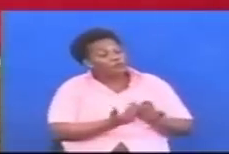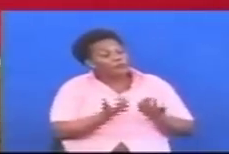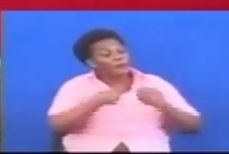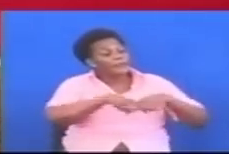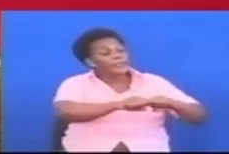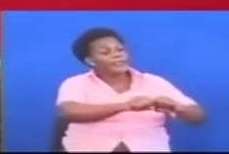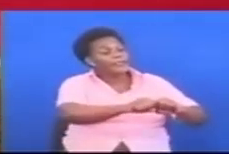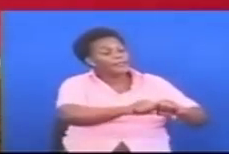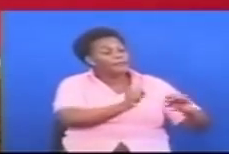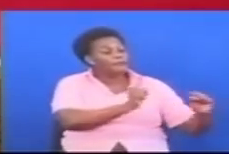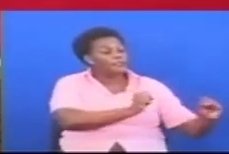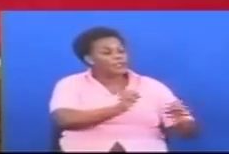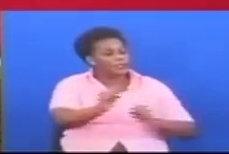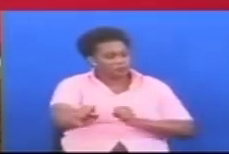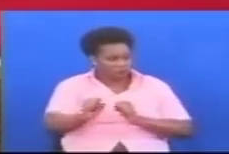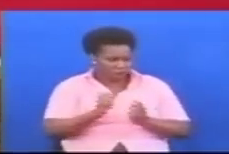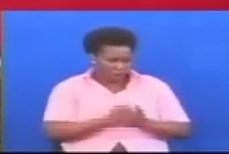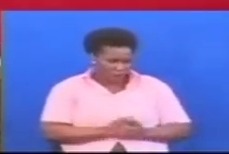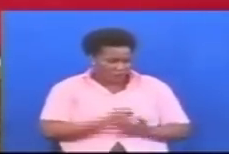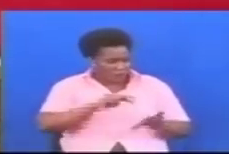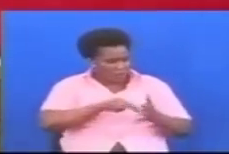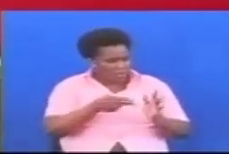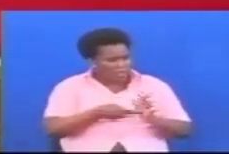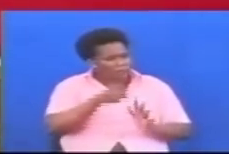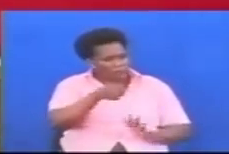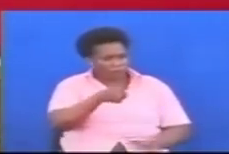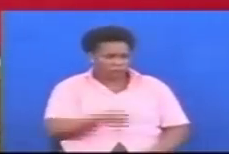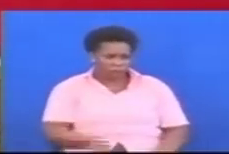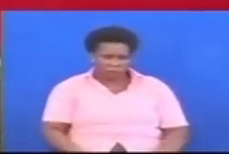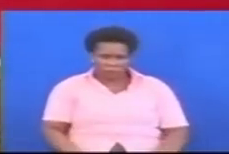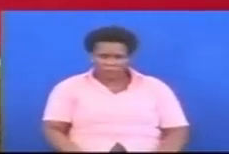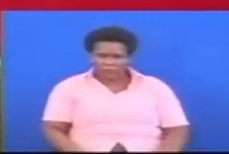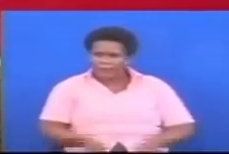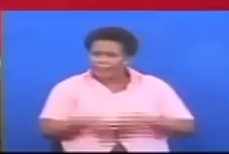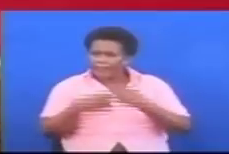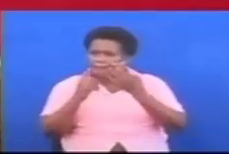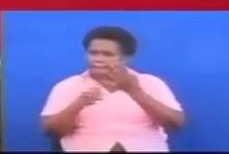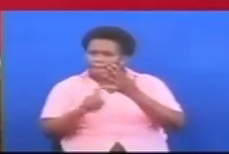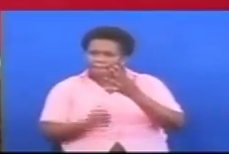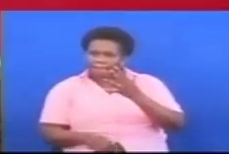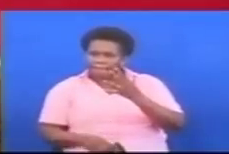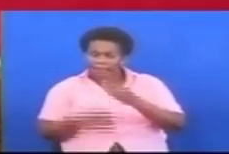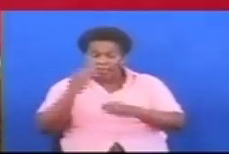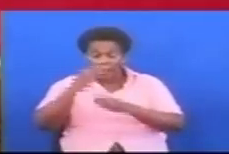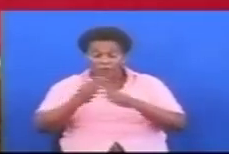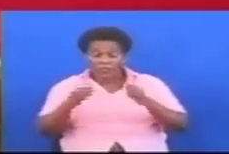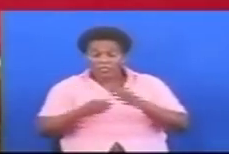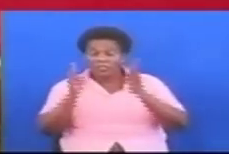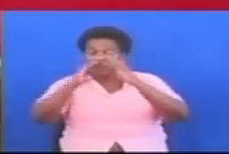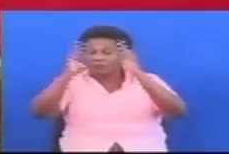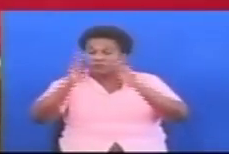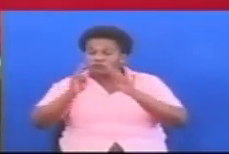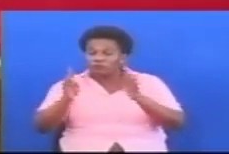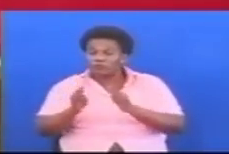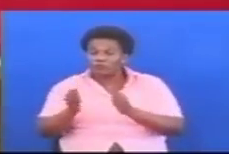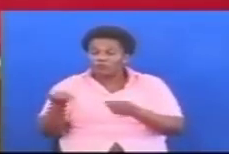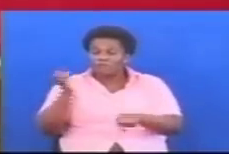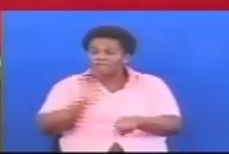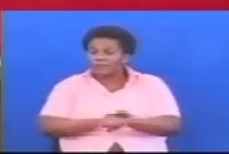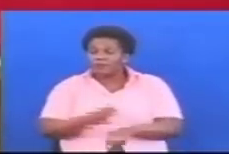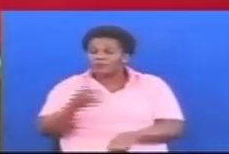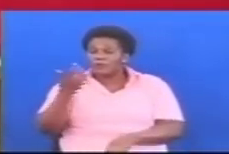maji ya mvua nchi nzima. Nne, ujenzi wa miundombinu ya maji taka katika miji na makao